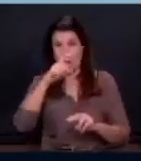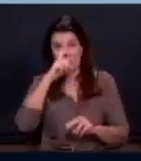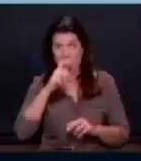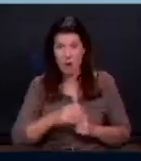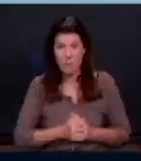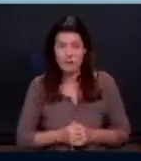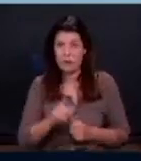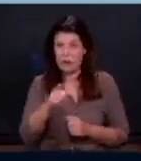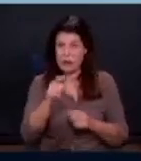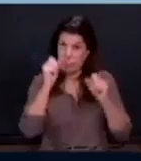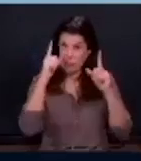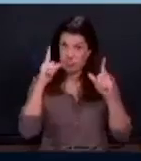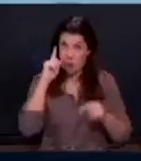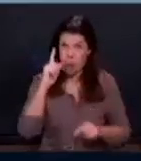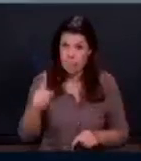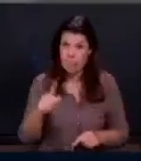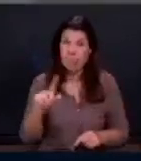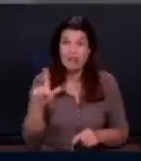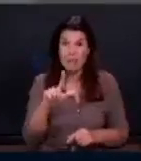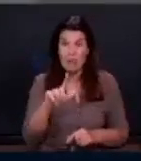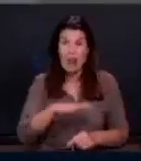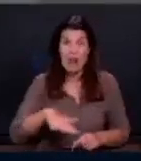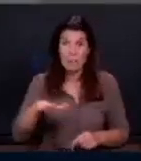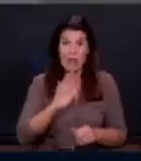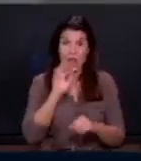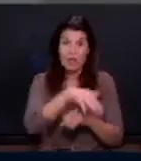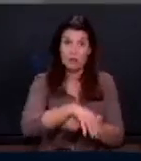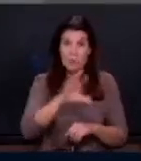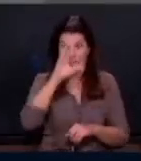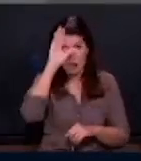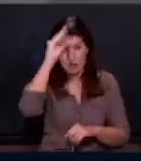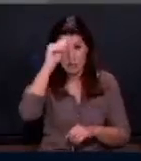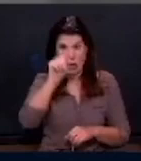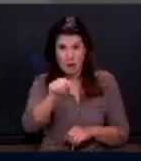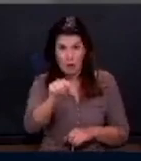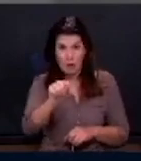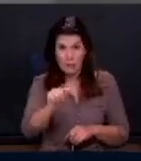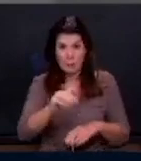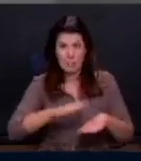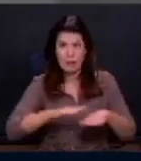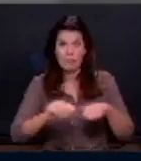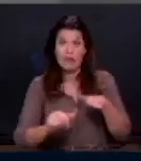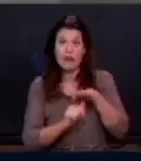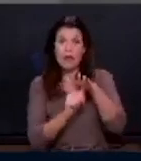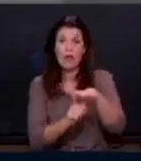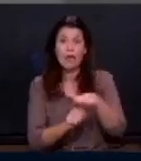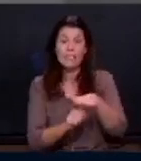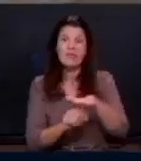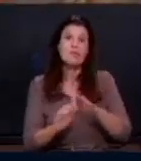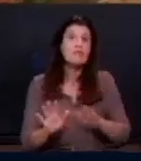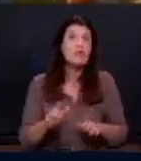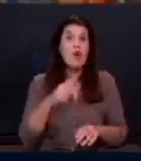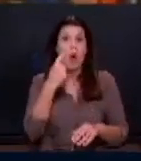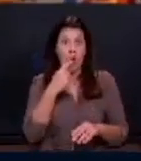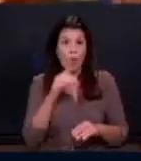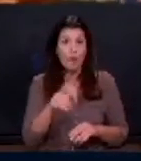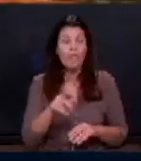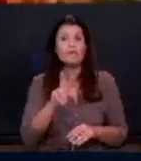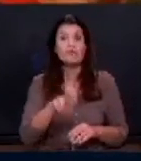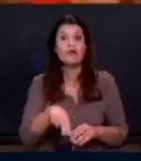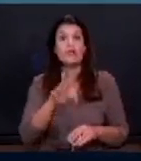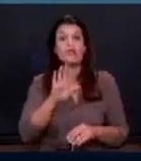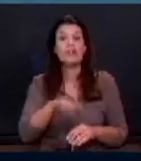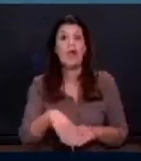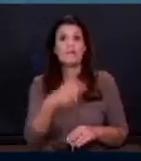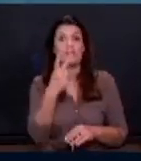התפלו לדעת, אבל למרחב ההשפעה של אותו עלי אל שואיב כדירקטור, התגלגלו באופן תיאורטי לפחות, גם שתיים מתגליות